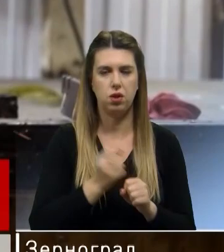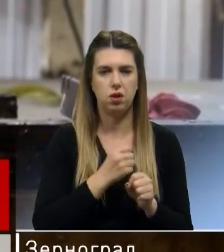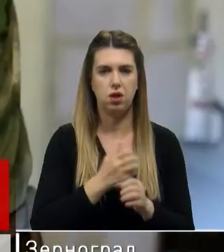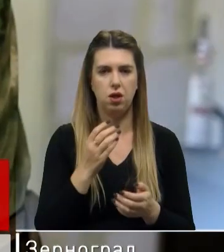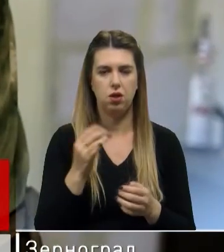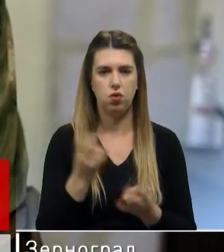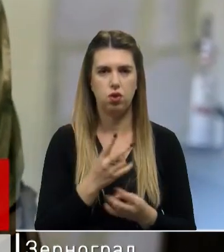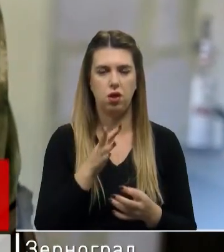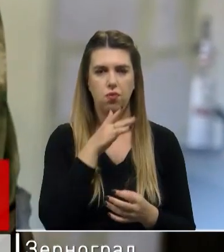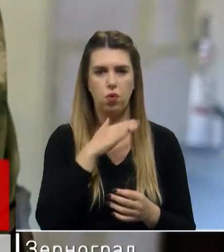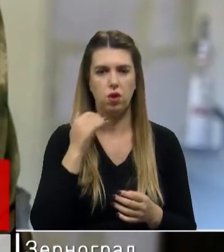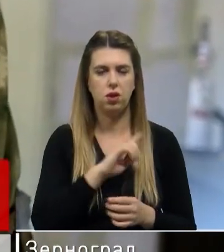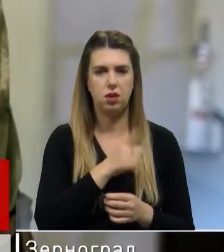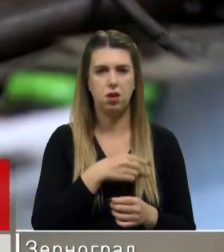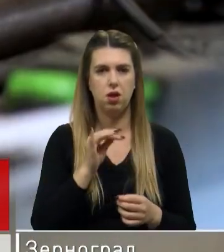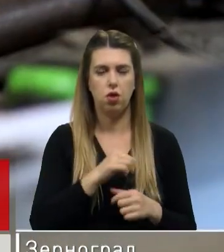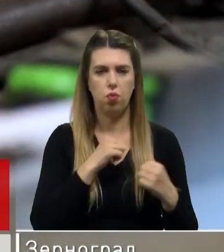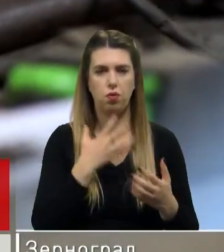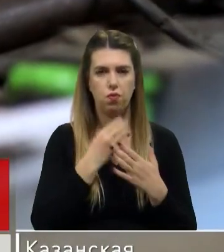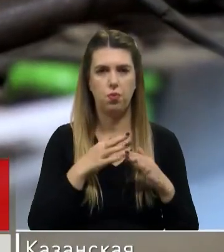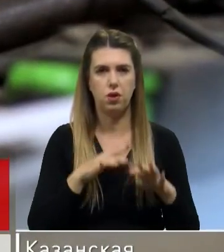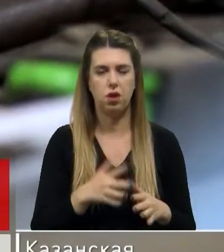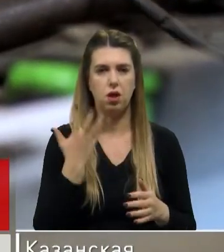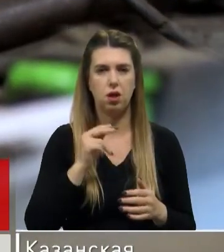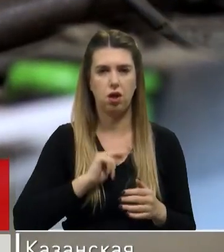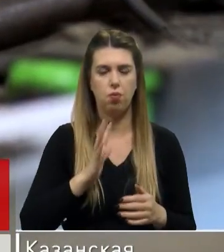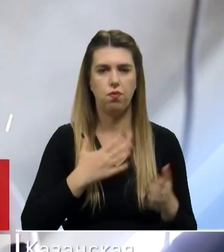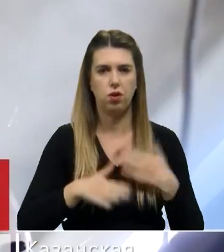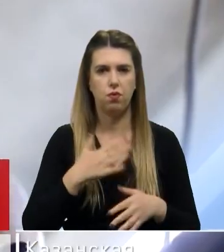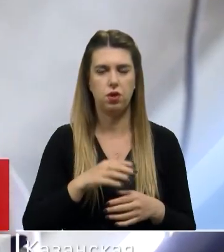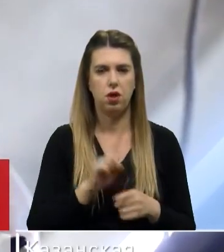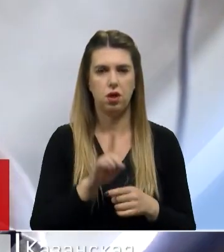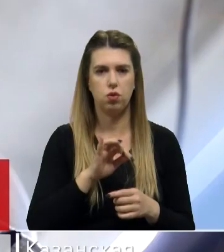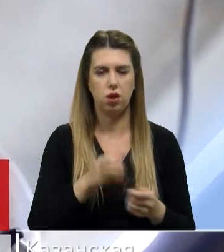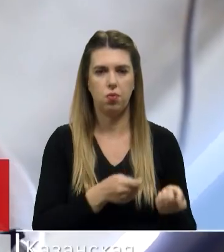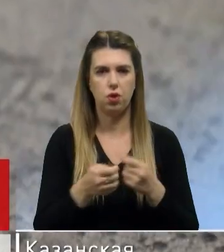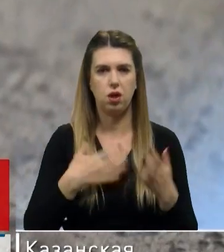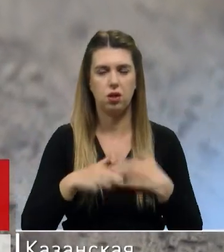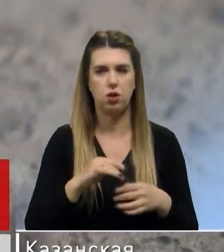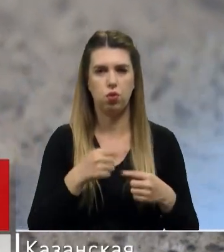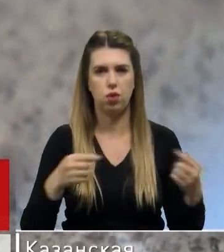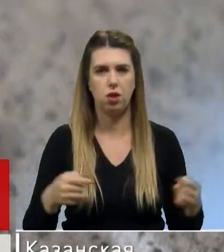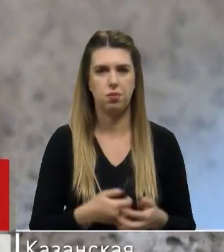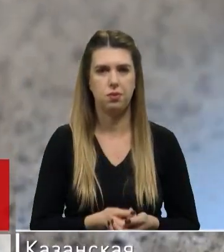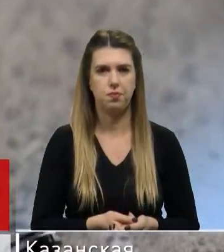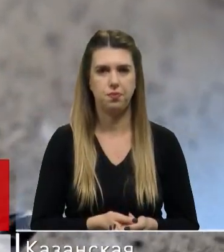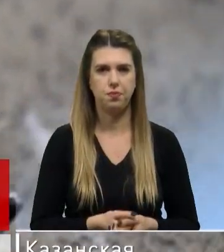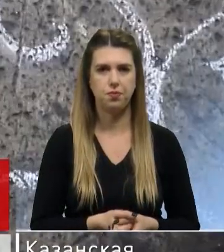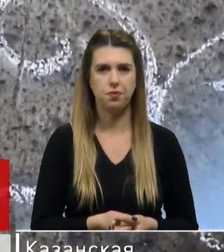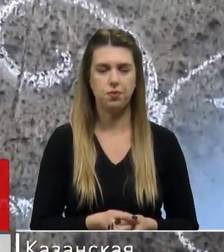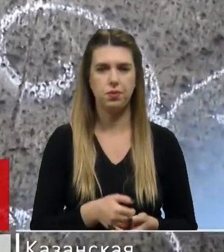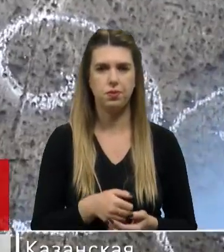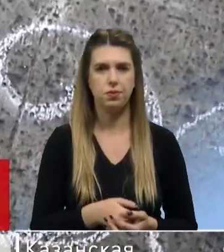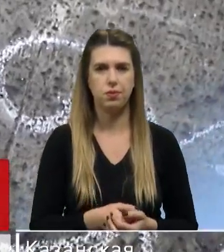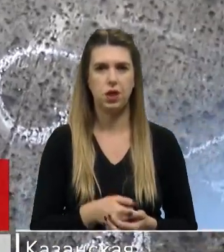изделий требуется не только много сил, но и любовь к своему делу. А когда работа в удовольствие, ее результат приносит радость и другим. Сергей Крикуров, Ирина Громова,